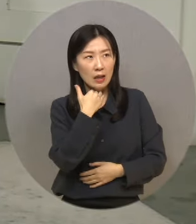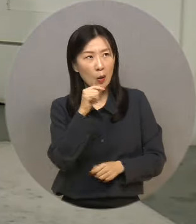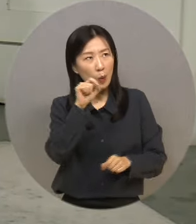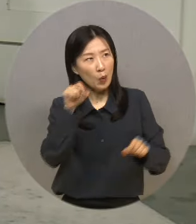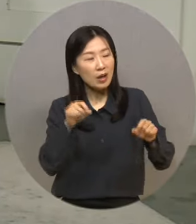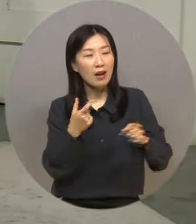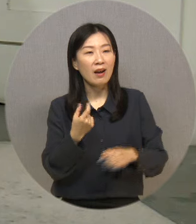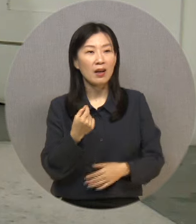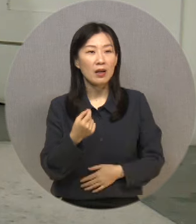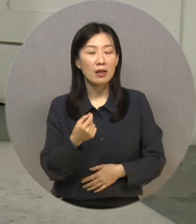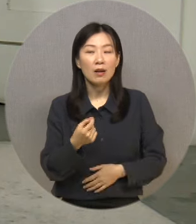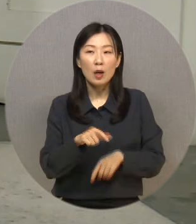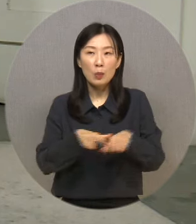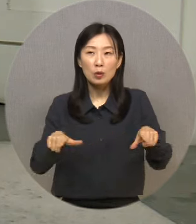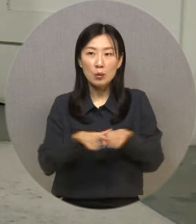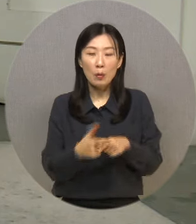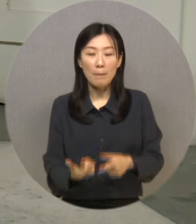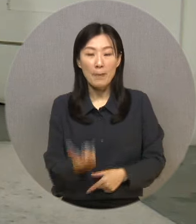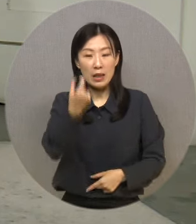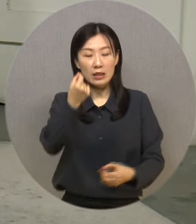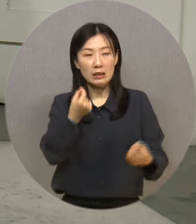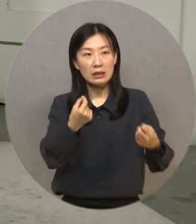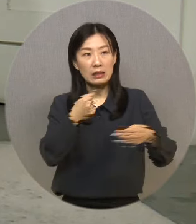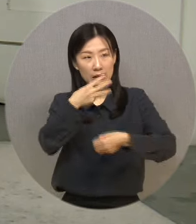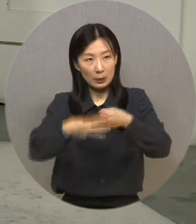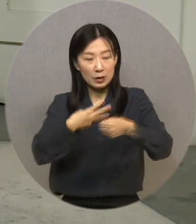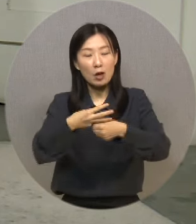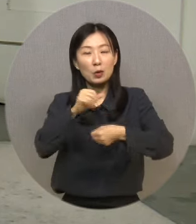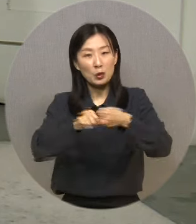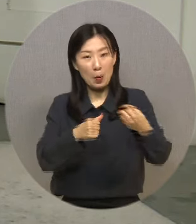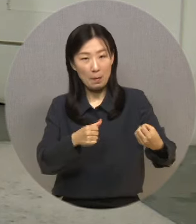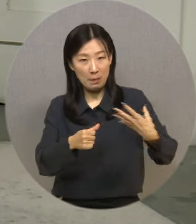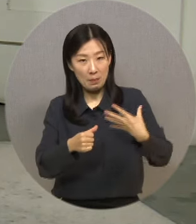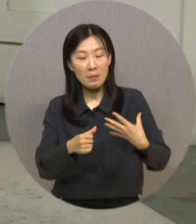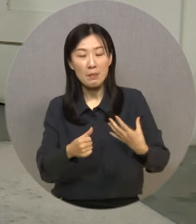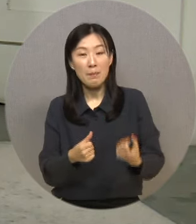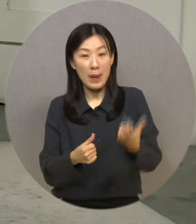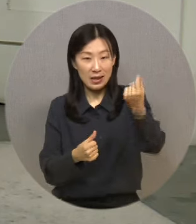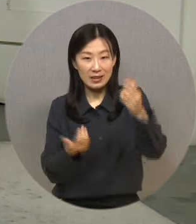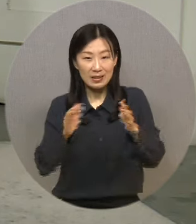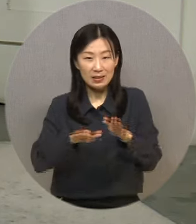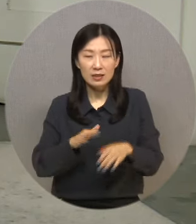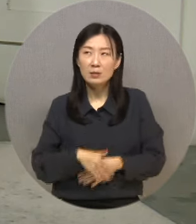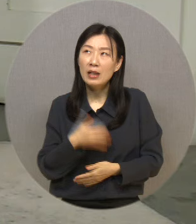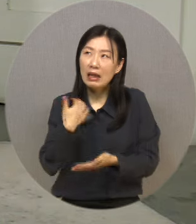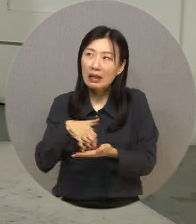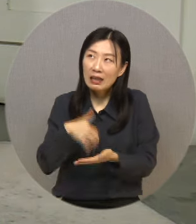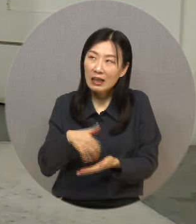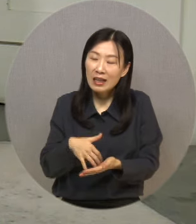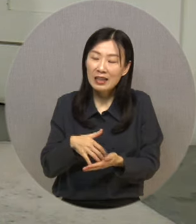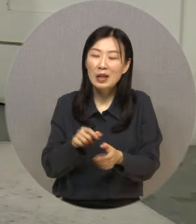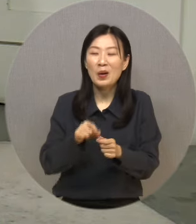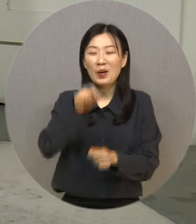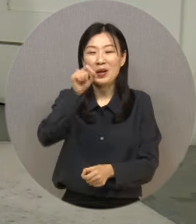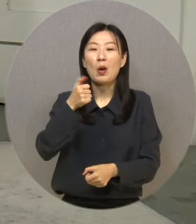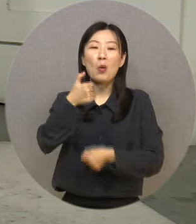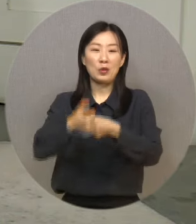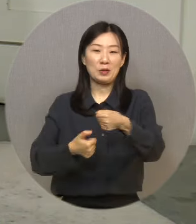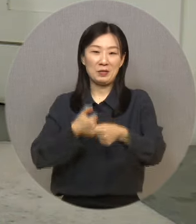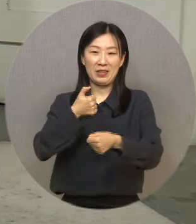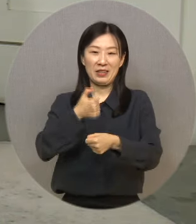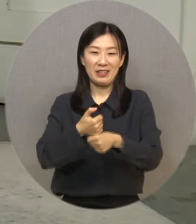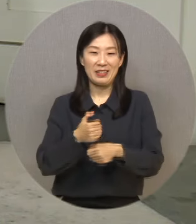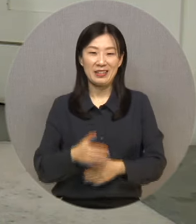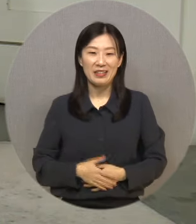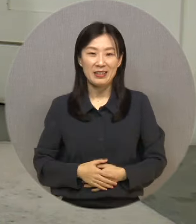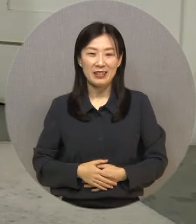나오는데 50년은 네. 확, 근데 그래도 50년인데도 빨리 나오신 거야. 그래도 이렇게 그걸 다 계산, 왜냐면 누가 뭘 물어볼지 모르니까 네.